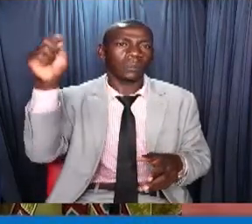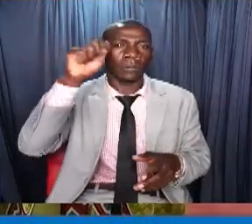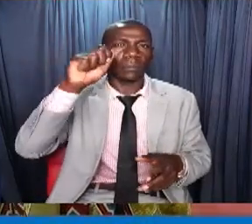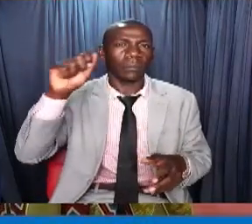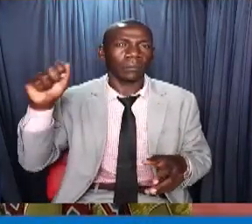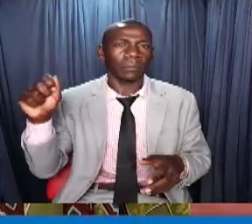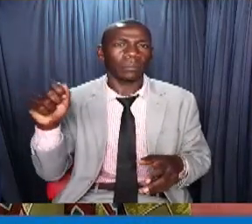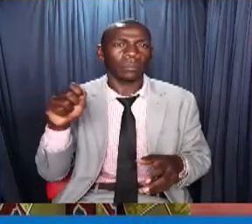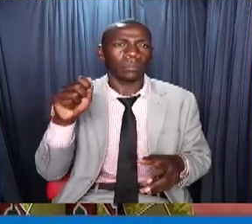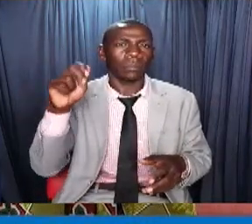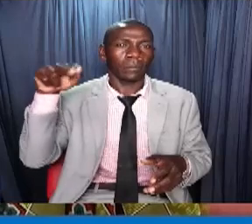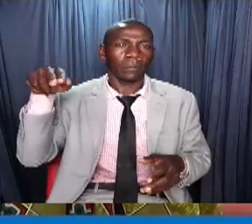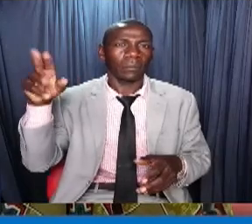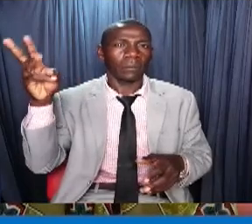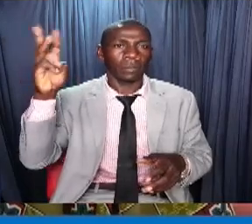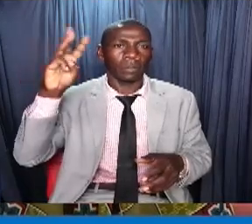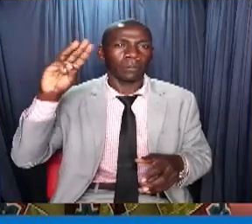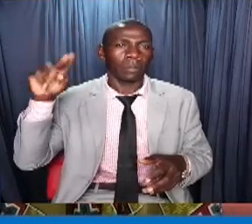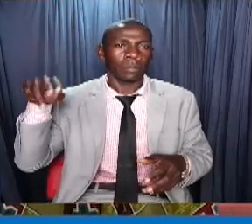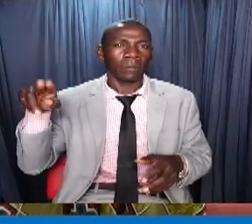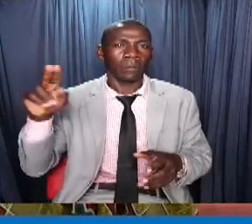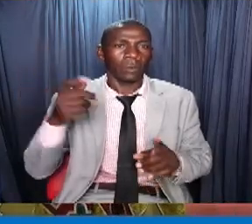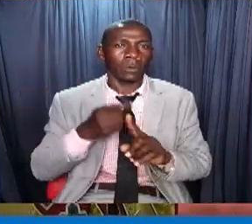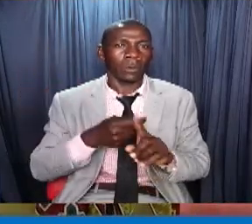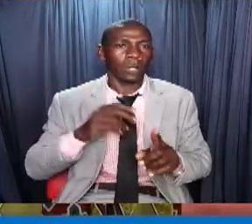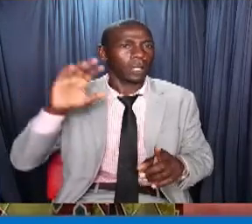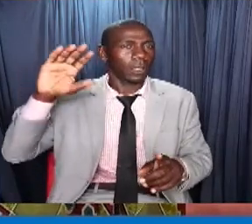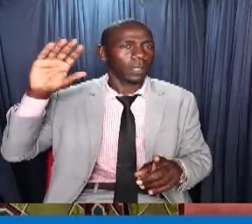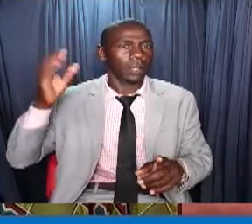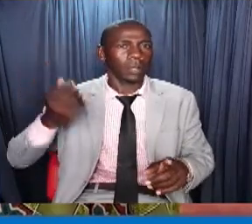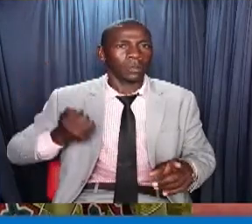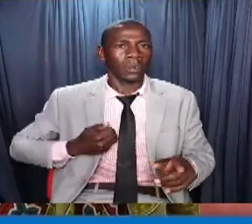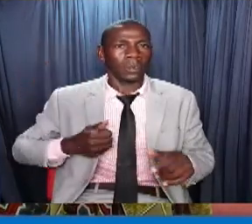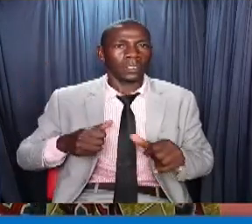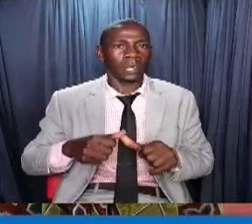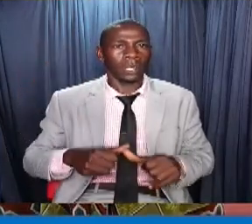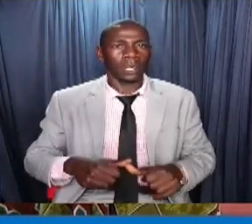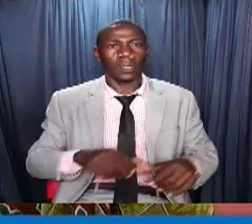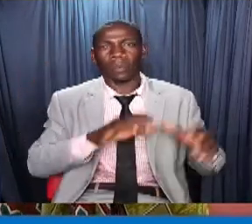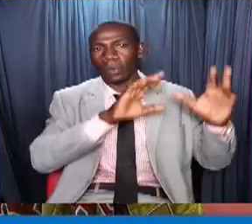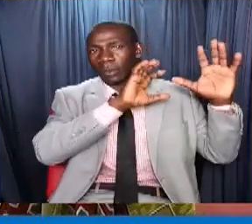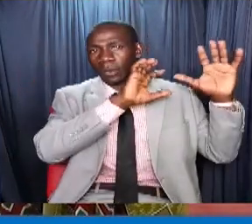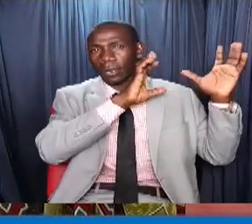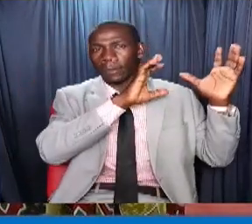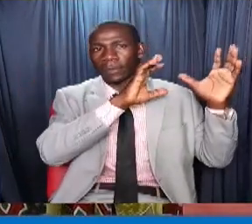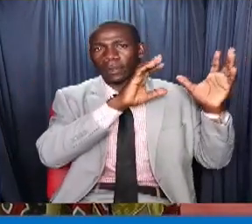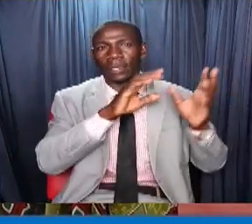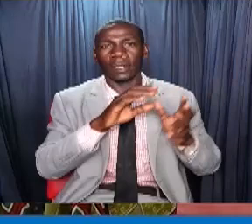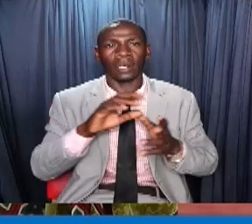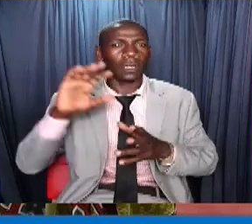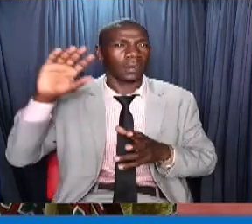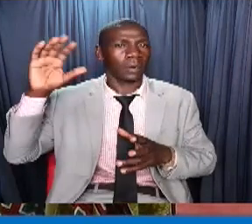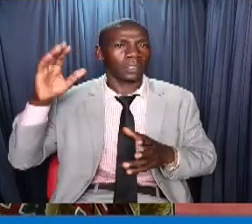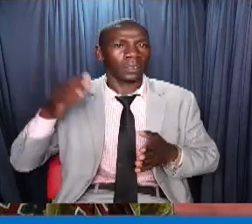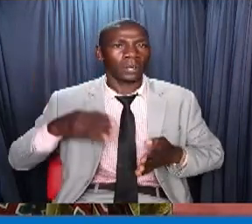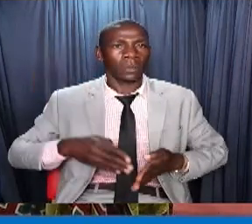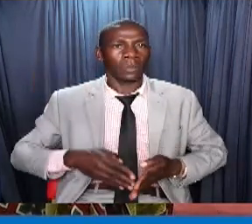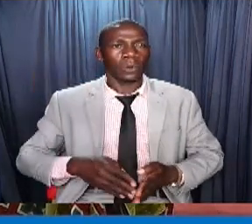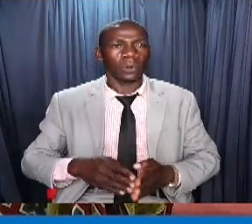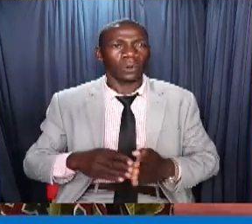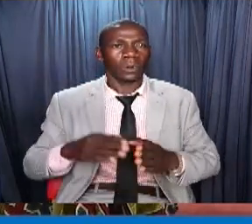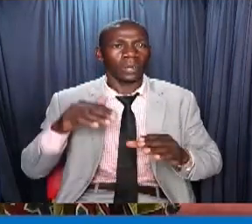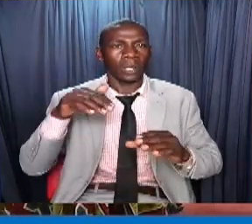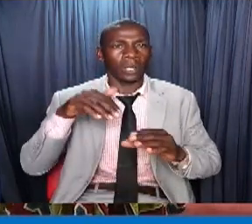wa Dumbule Kinango katika gatuzi la Kwale. Dada anaishi Njoro Mariakani katika gatuzi la Kilifi. Alizaliwa